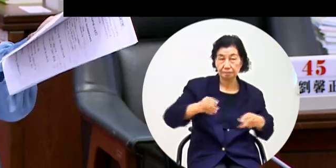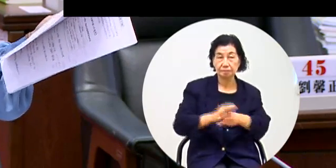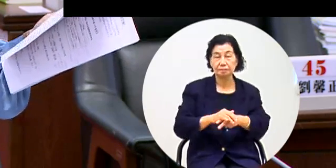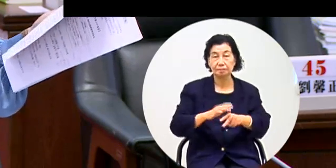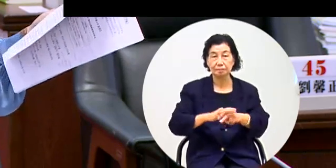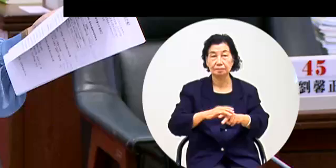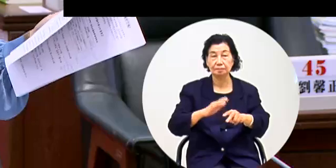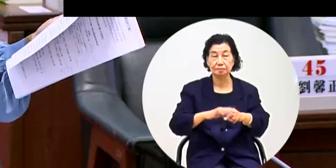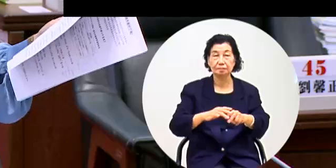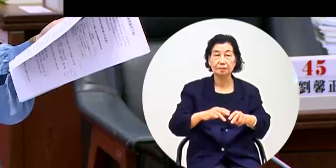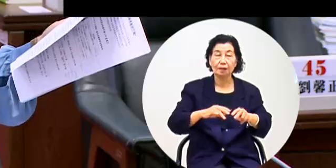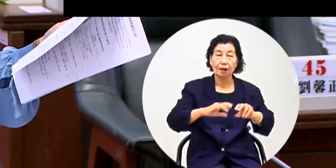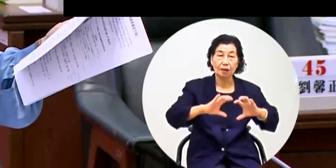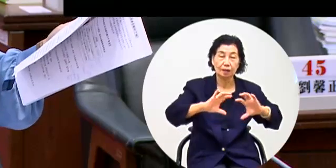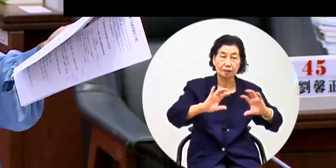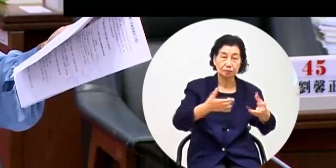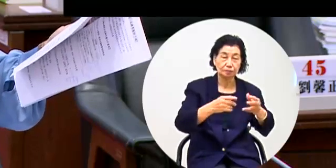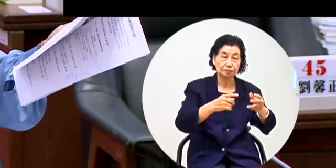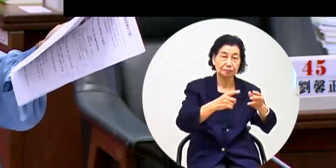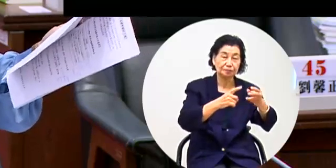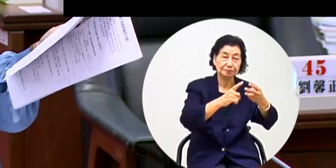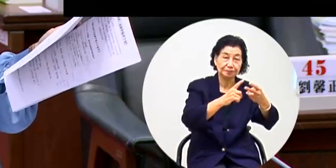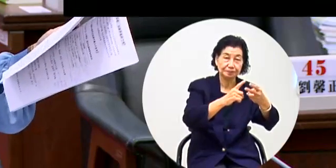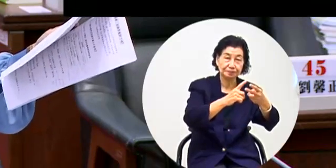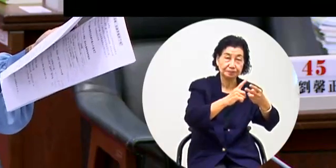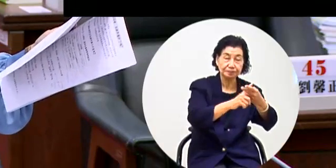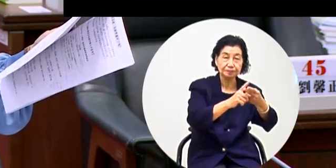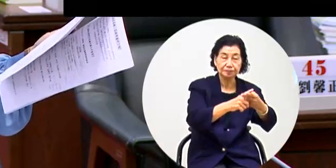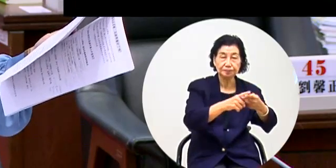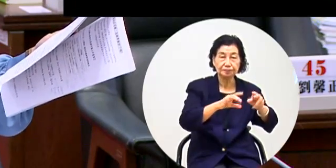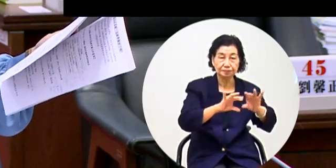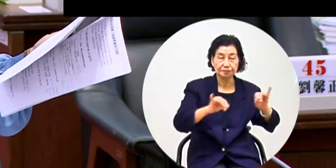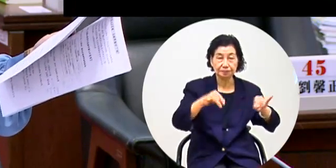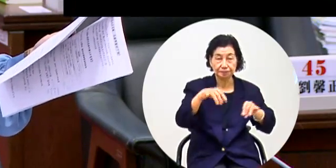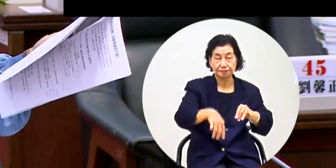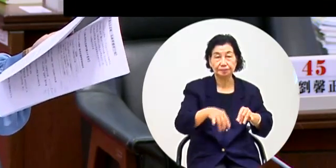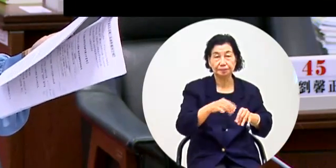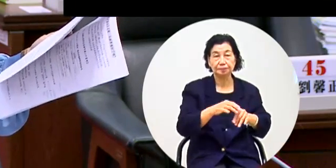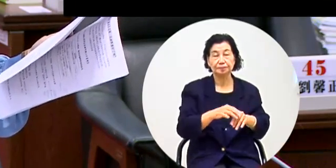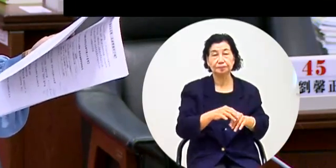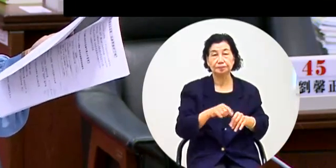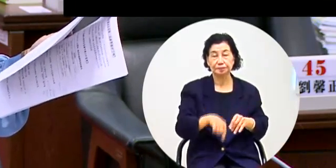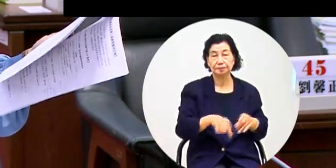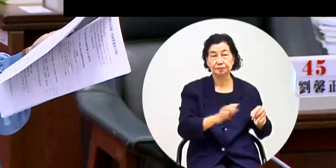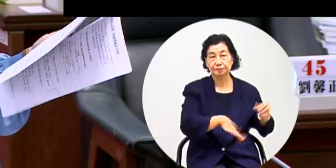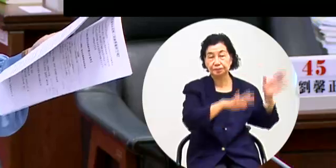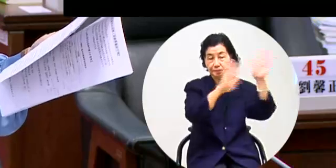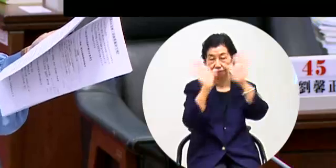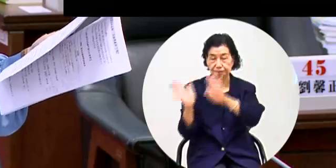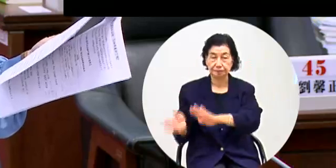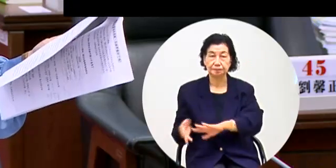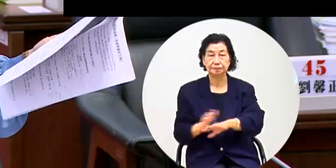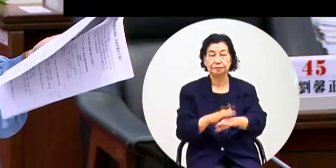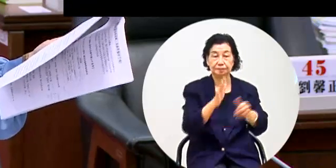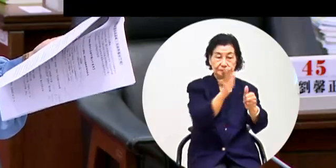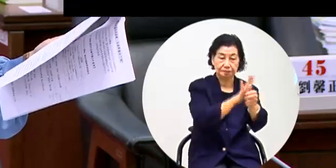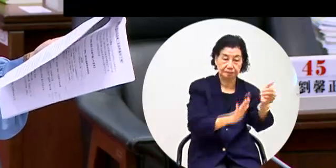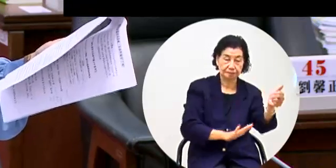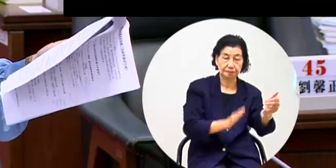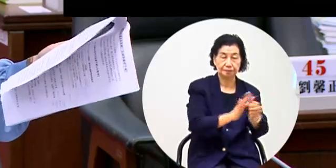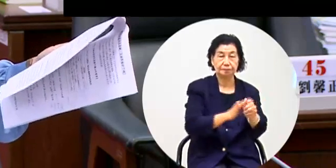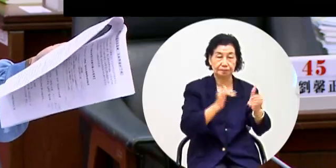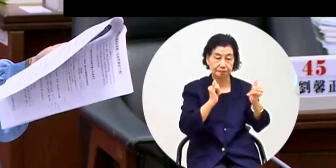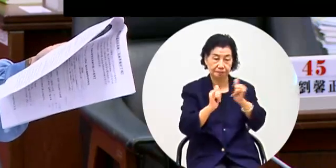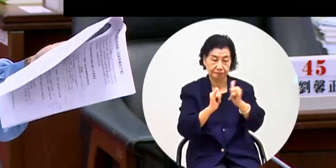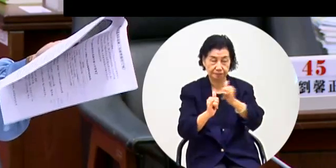所以呢，在这一些区块里头，其实有很多都会影响到人民的财产，所以你必须要公开透明的让所有人知道你